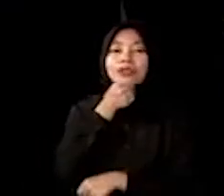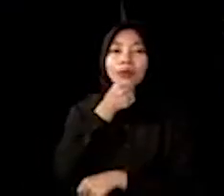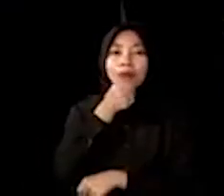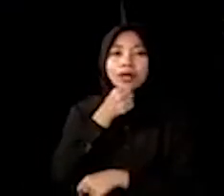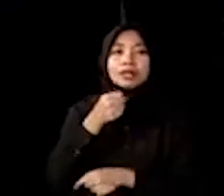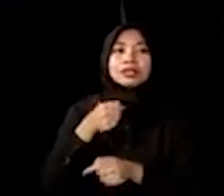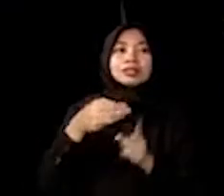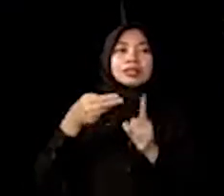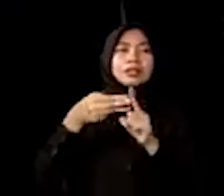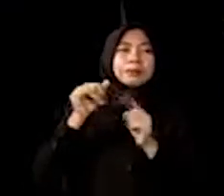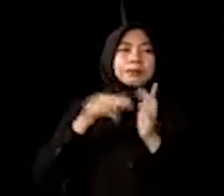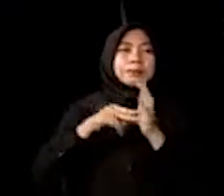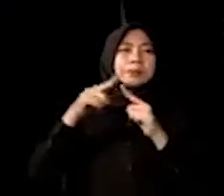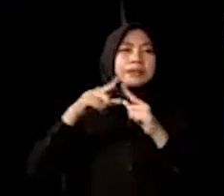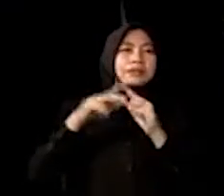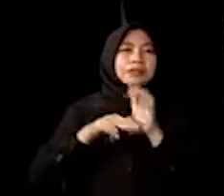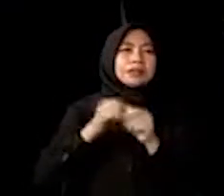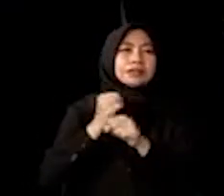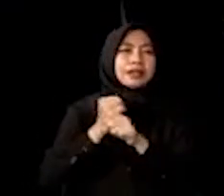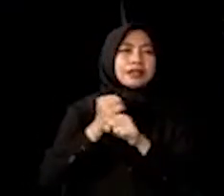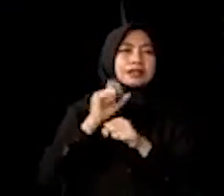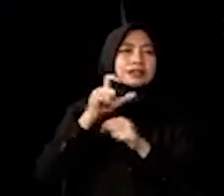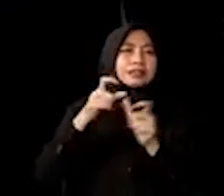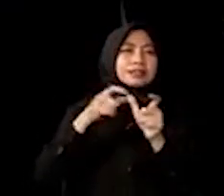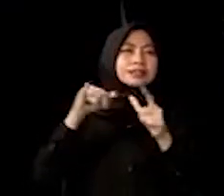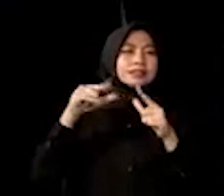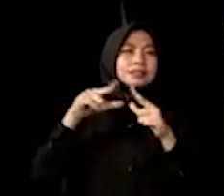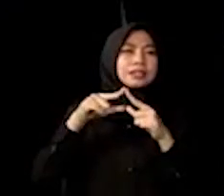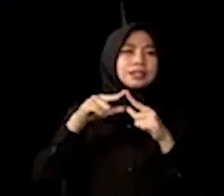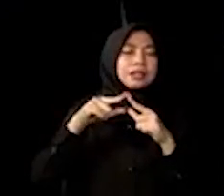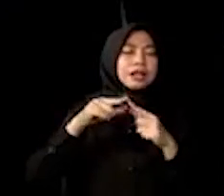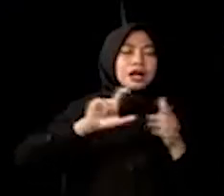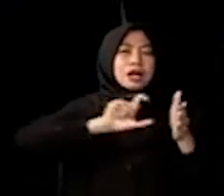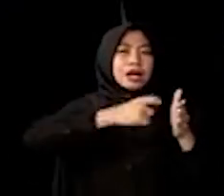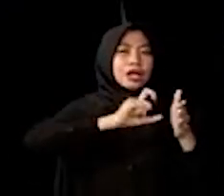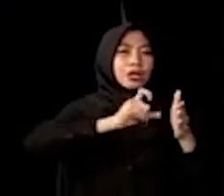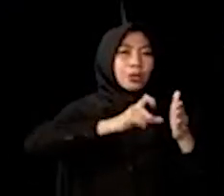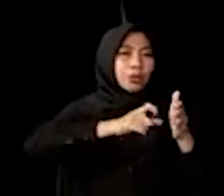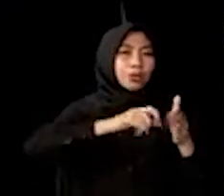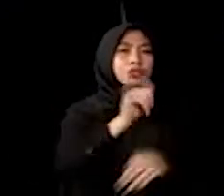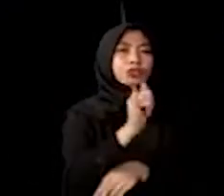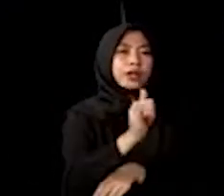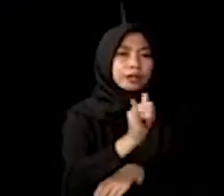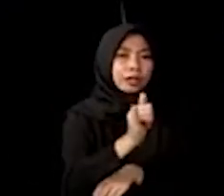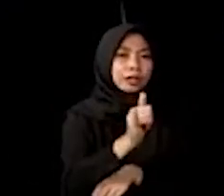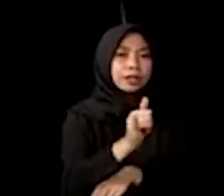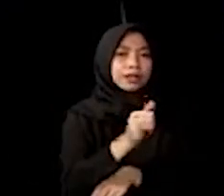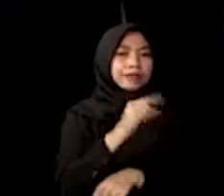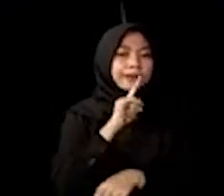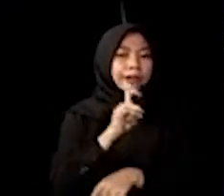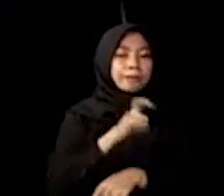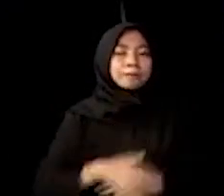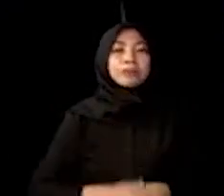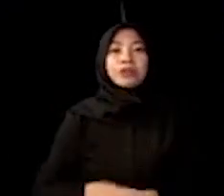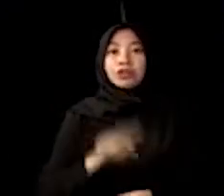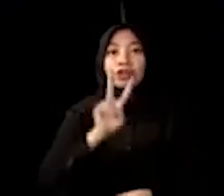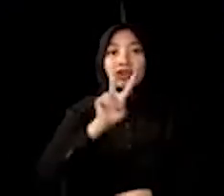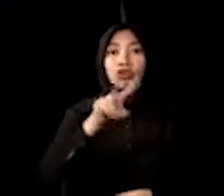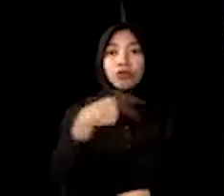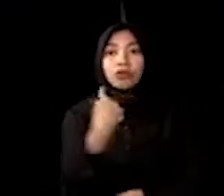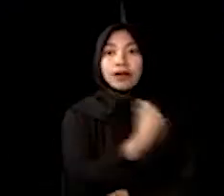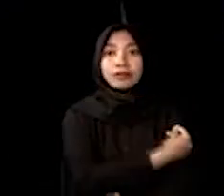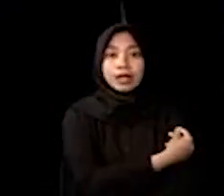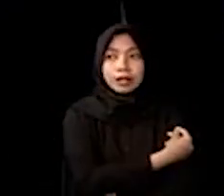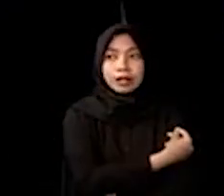dari bintang Cesia dari radio GCD FM Yogyakarta vaksin covid kira-kira